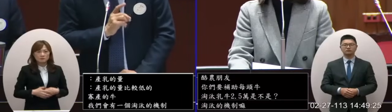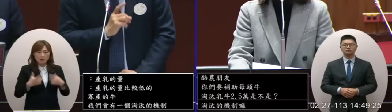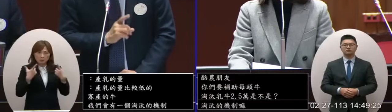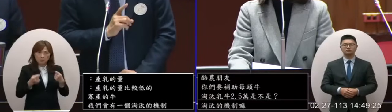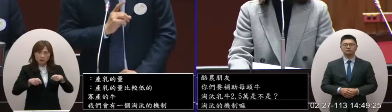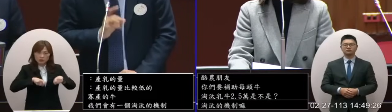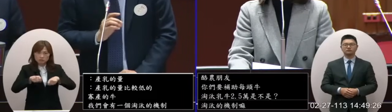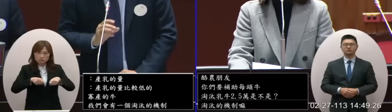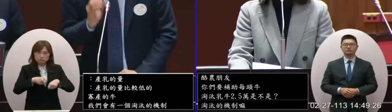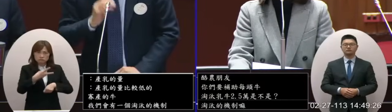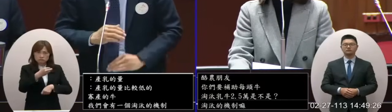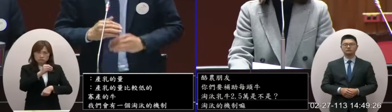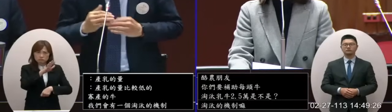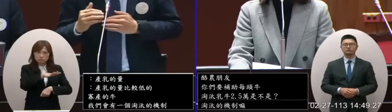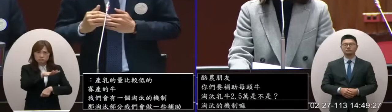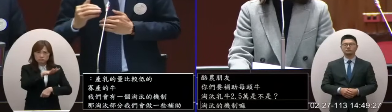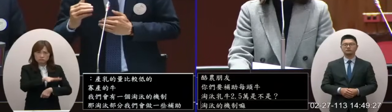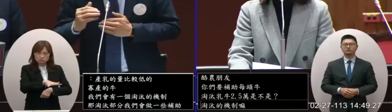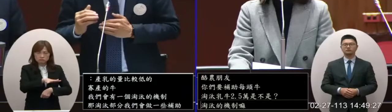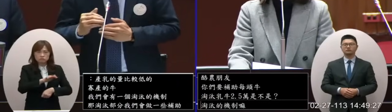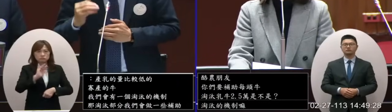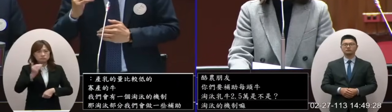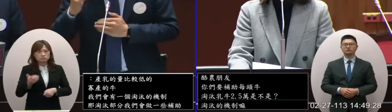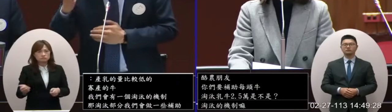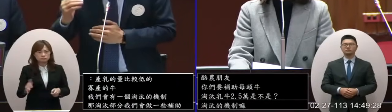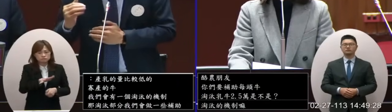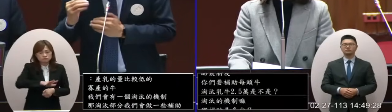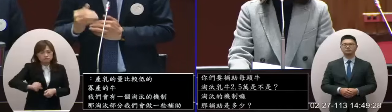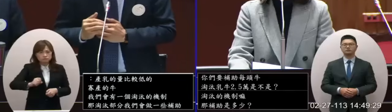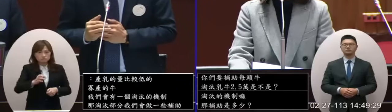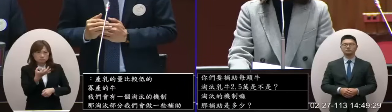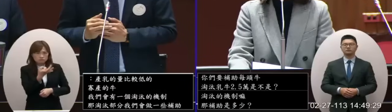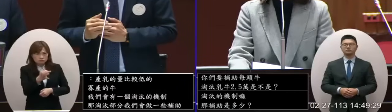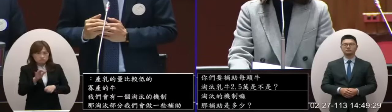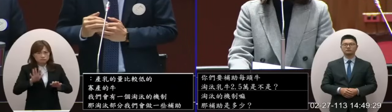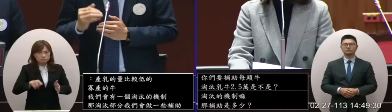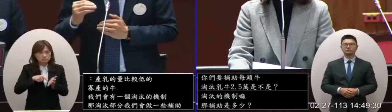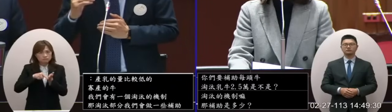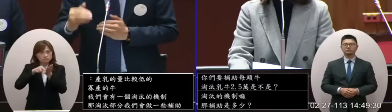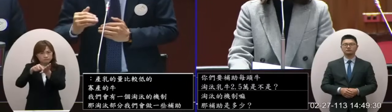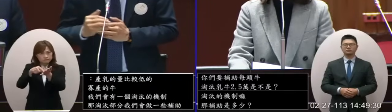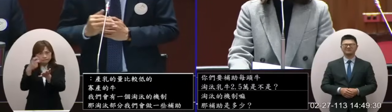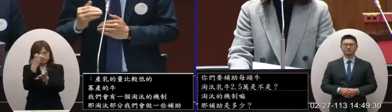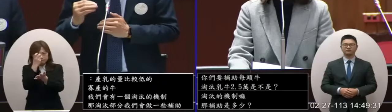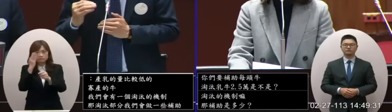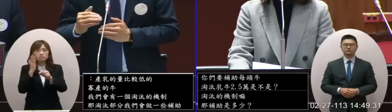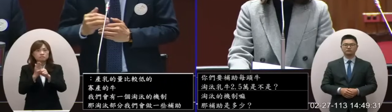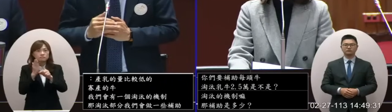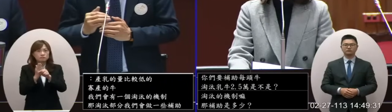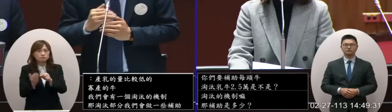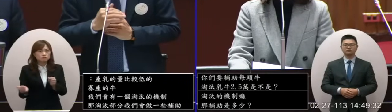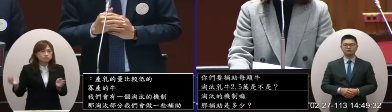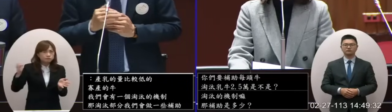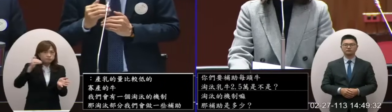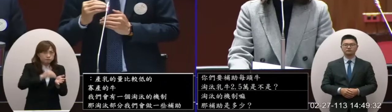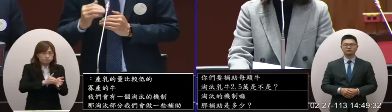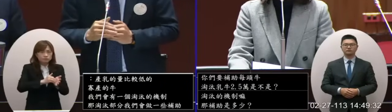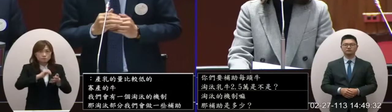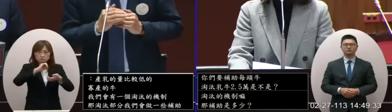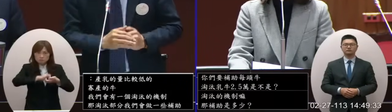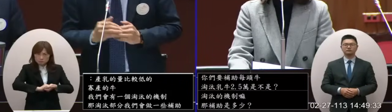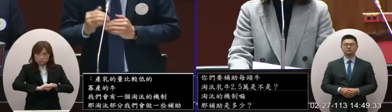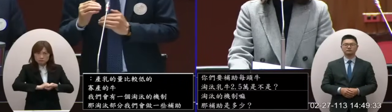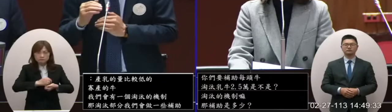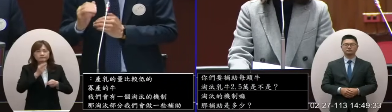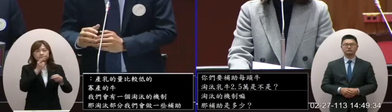划大概是25000左右，但是我们整个的经费哦，现在在抱怨在审核当中， 还在抱怨。 最后的经费，我相信我们一定会